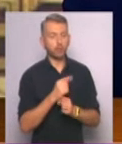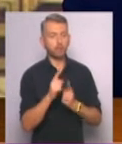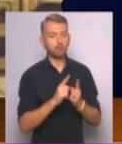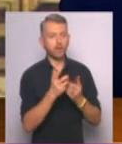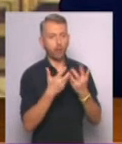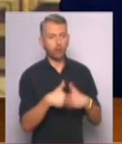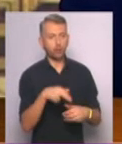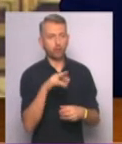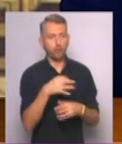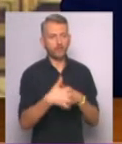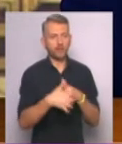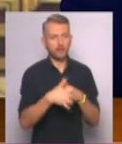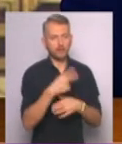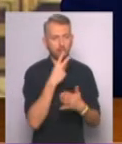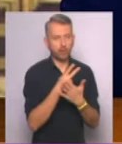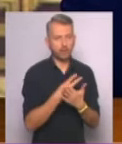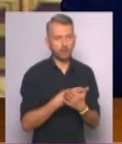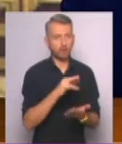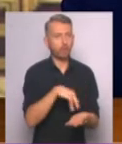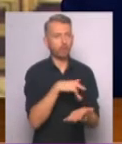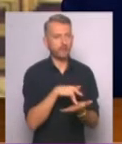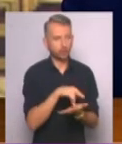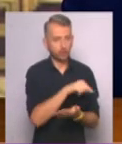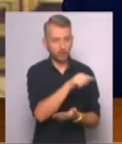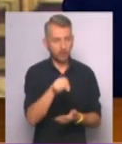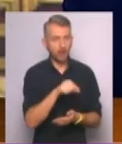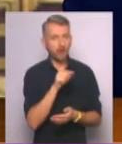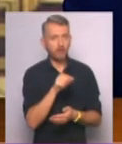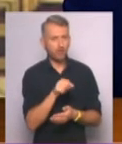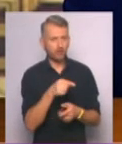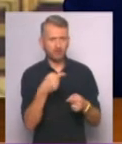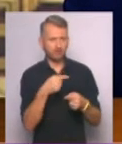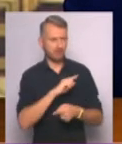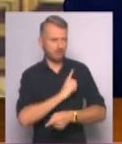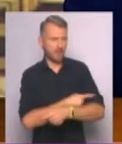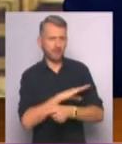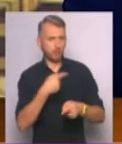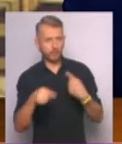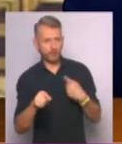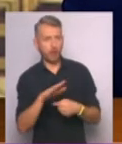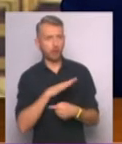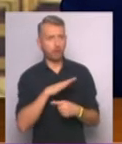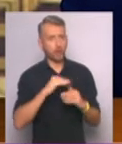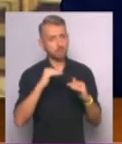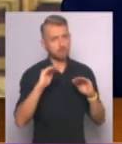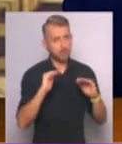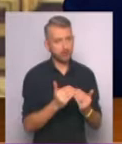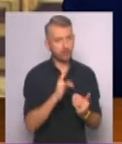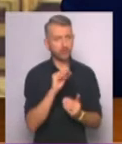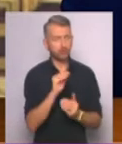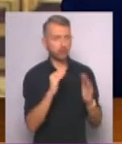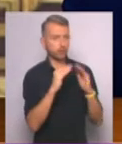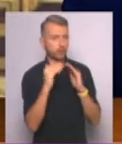по середнім показникам по місту. Так, вони зазвичай не надто відрізняються, а інколи навіть бувають нижчі, ніж